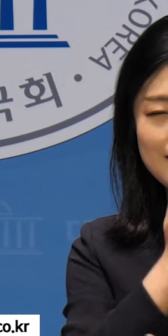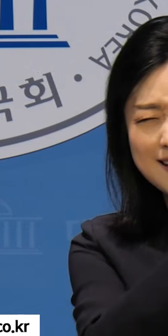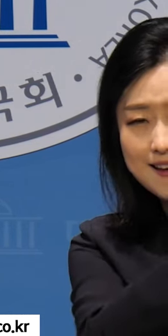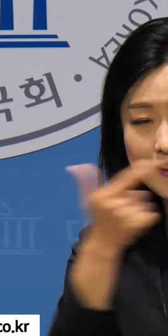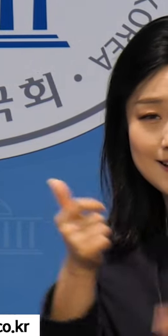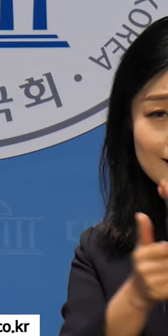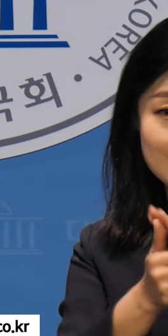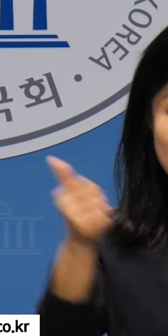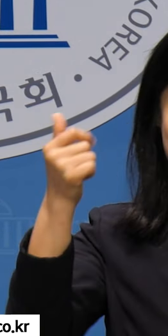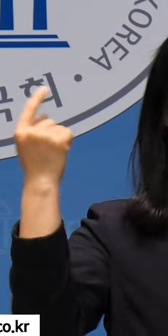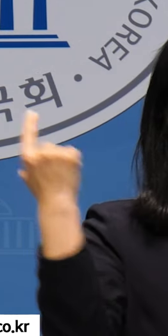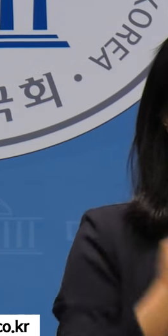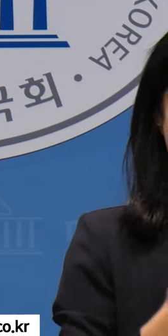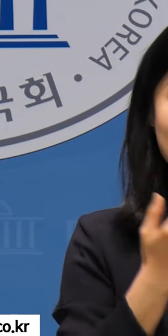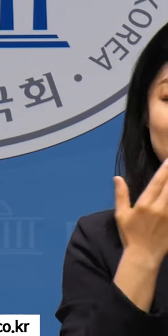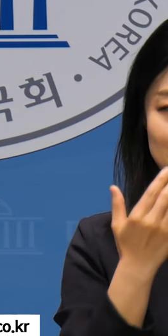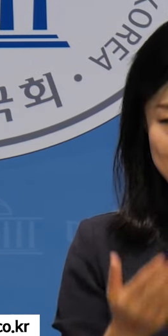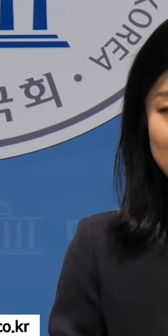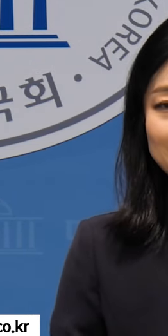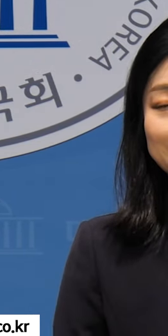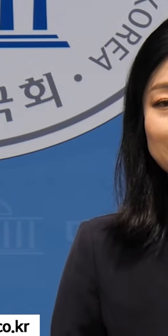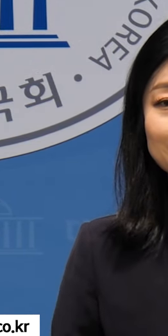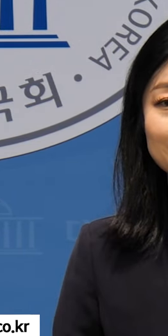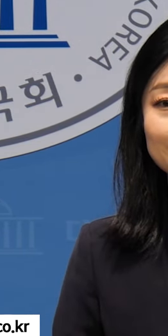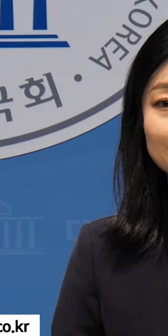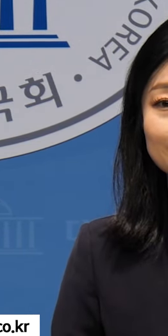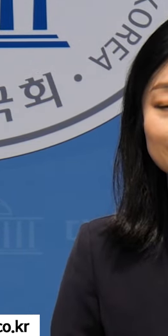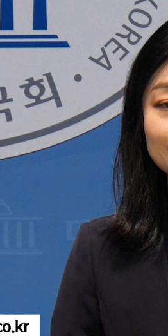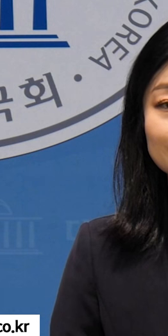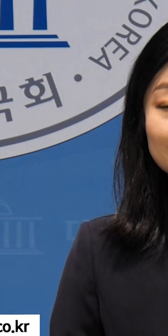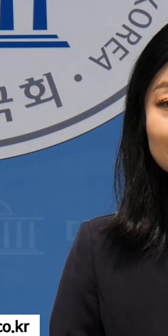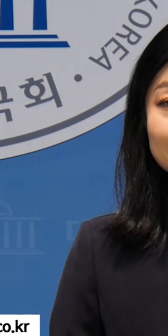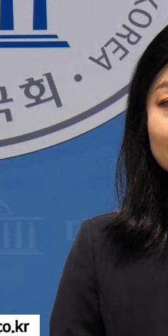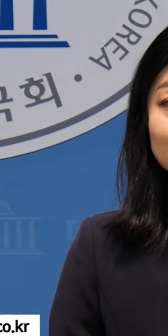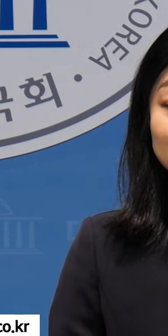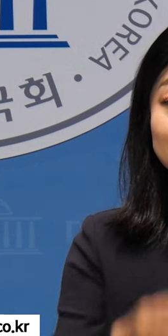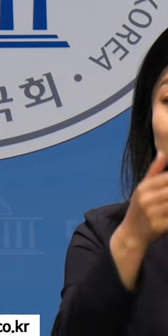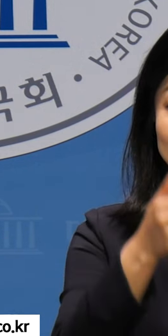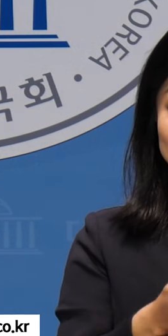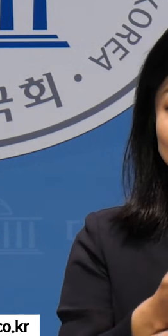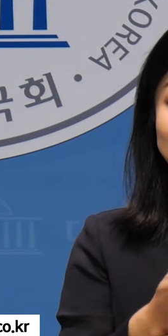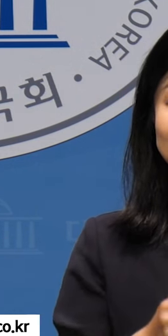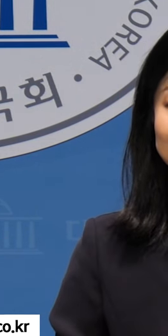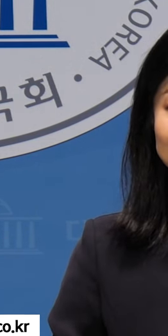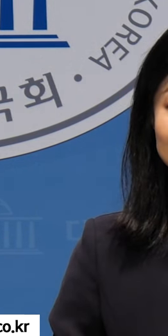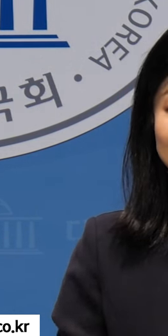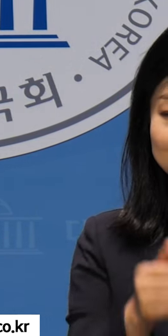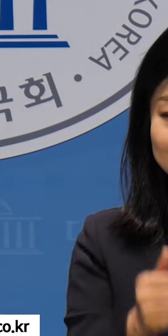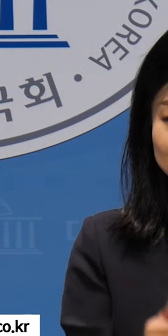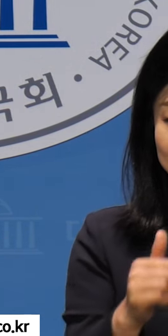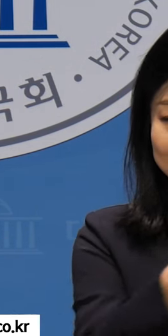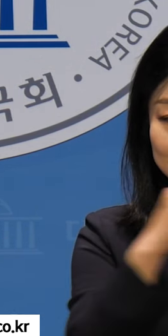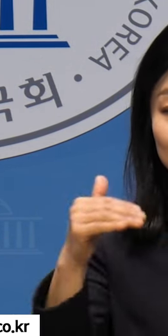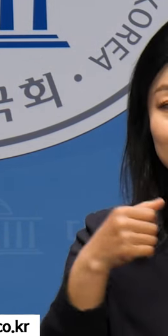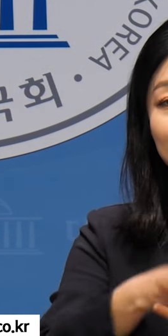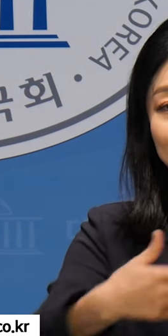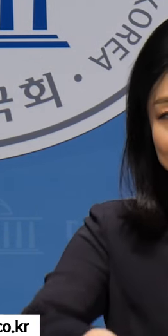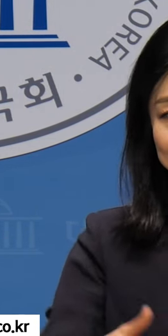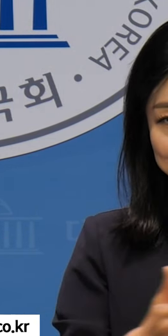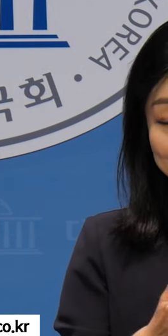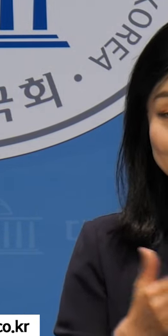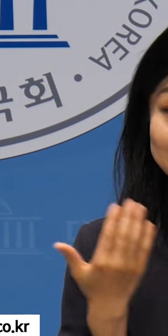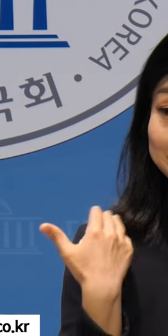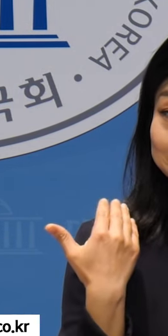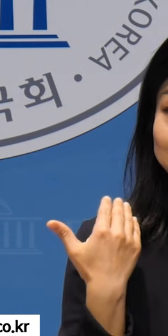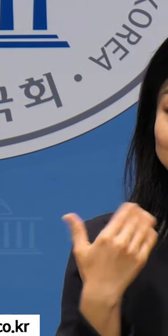다른 진보가 될 것이라 확신합니다. 마지막으로 아직 경선 룰이 결정된 게 없기에